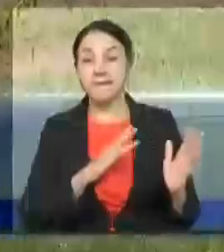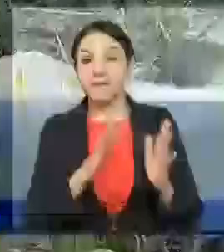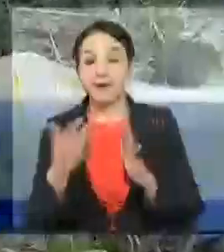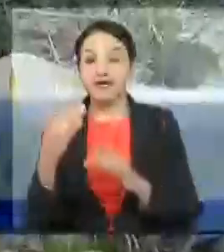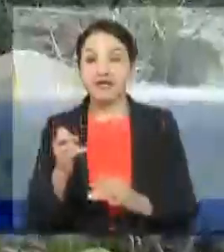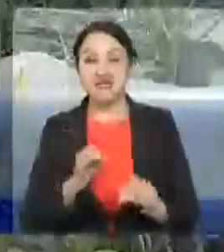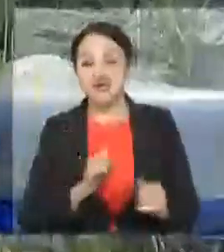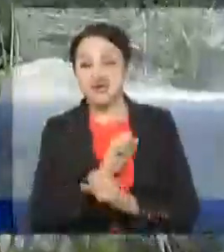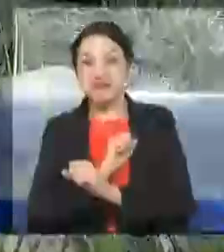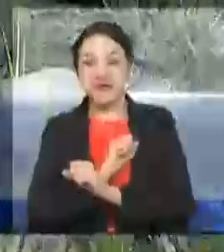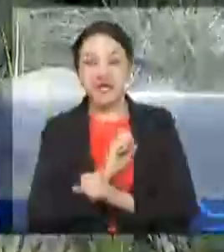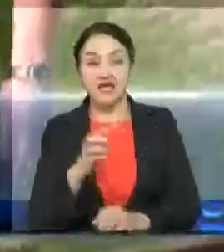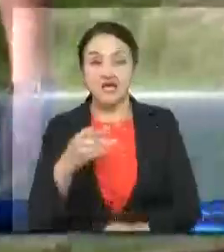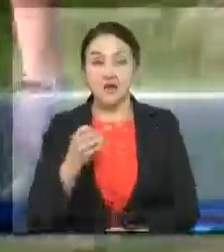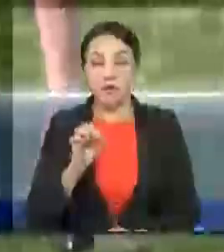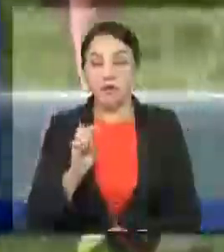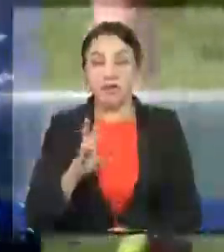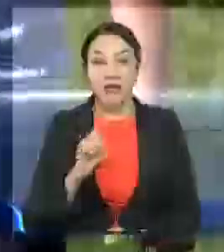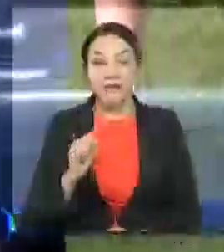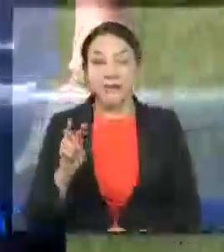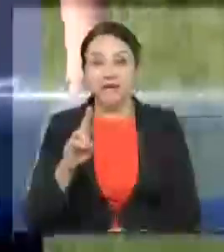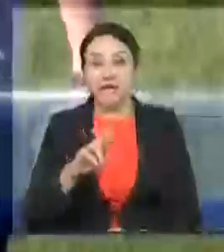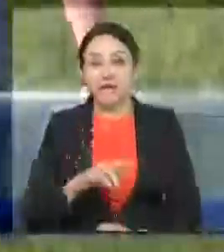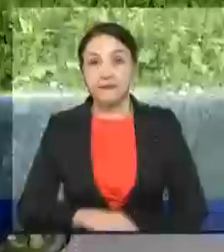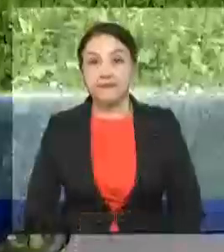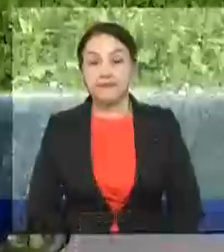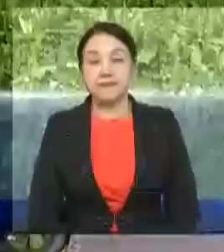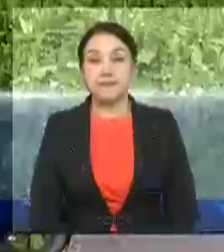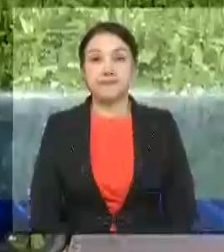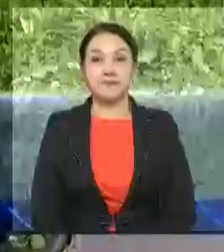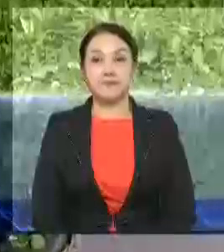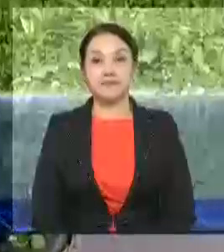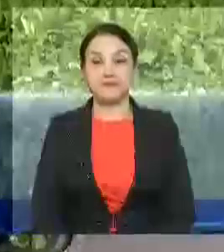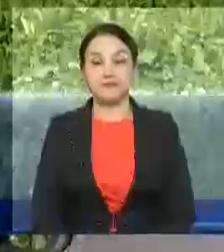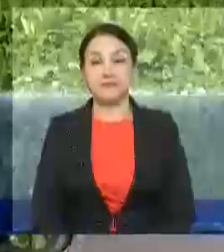районе Алтын-Орда и на проспекте Абая. Шасан Жолобаков, Самат Каликинов, телеканал Актобе.